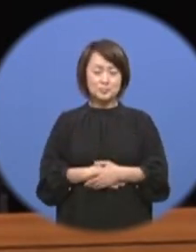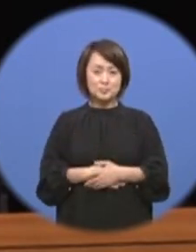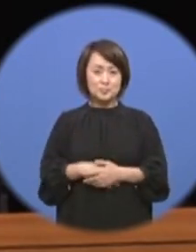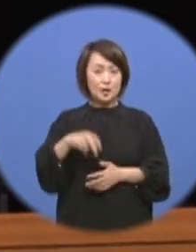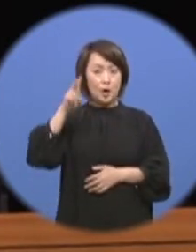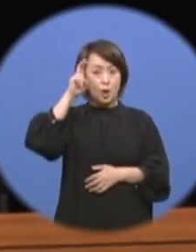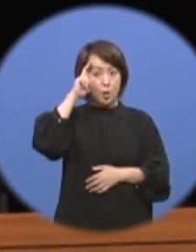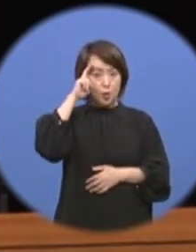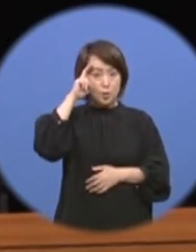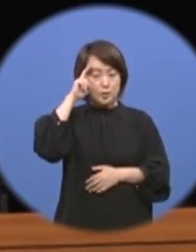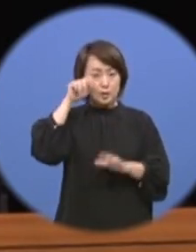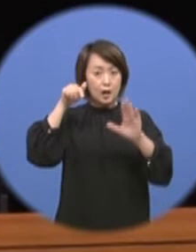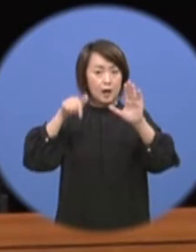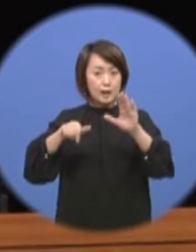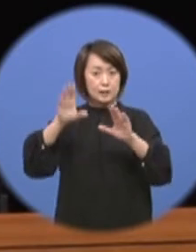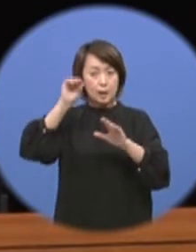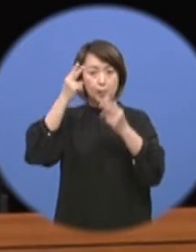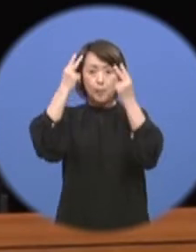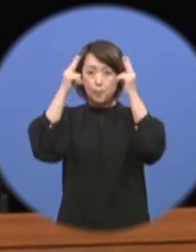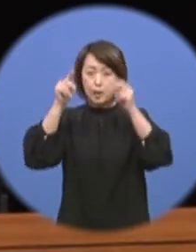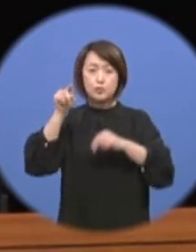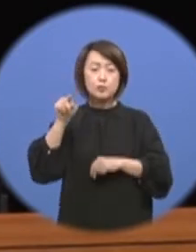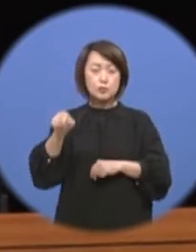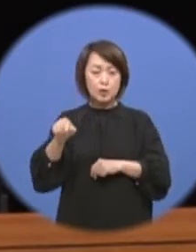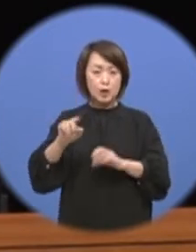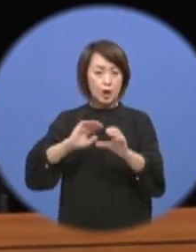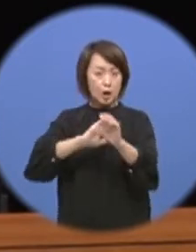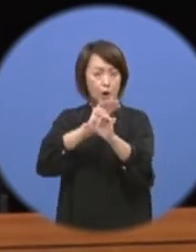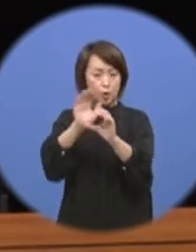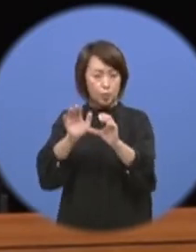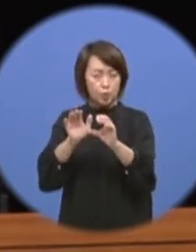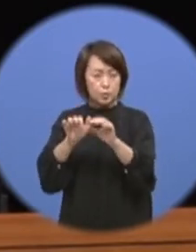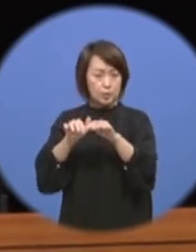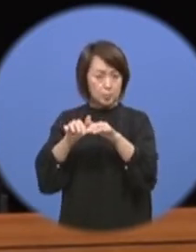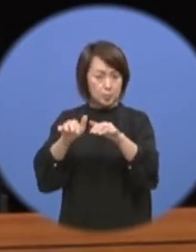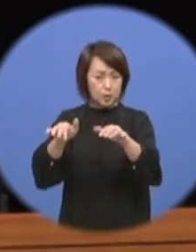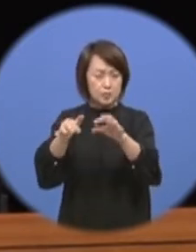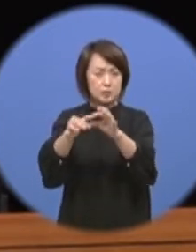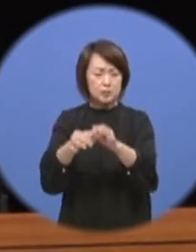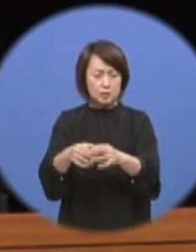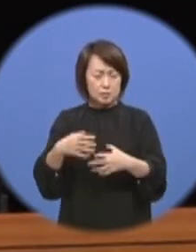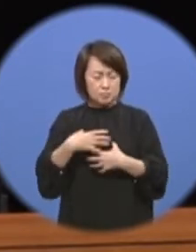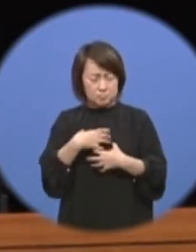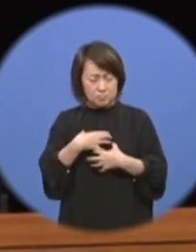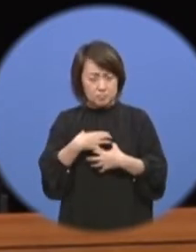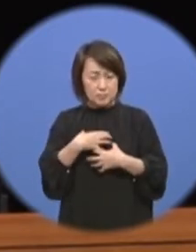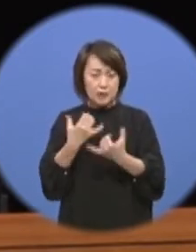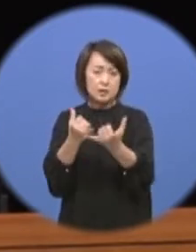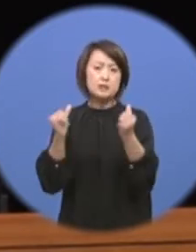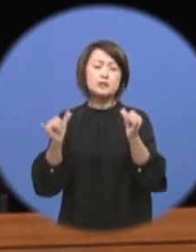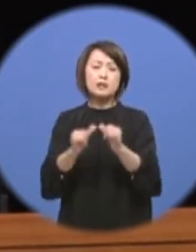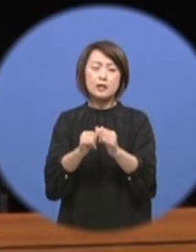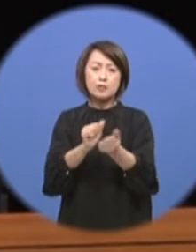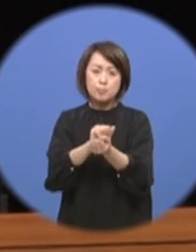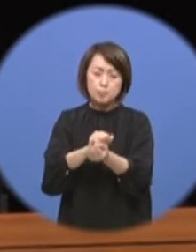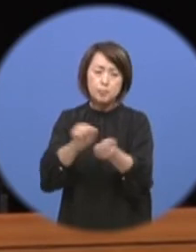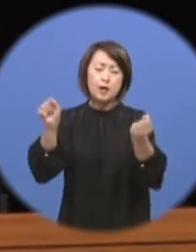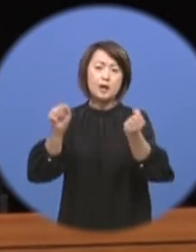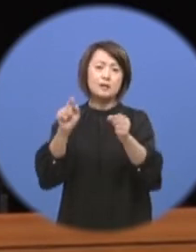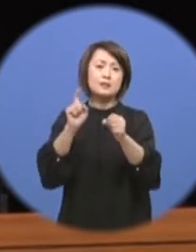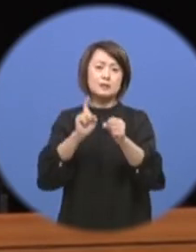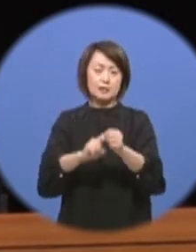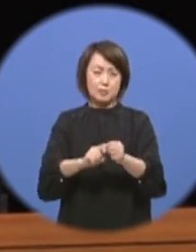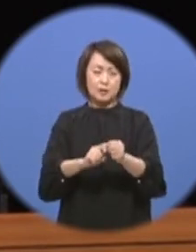大阪関西万博はコロナにより閉塞した社会から脱却し